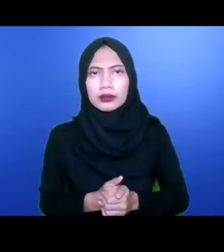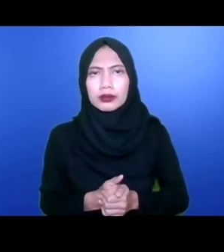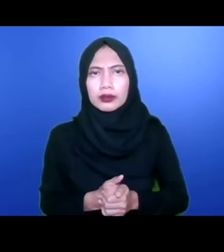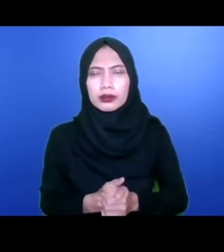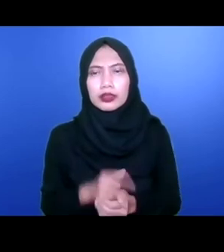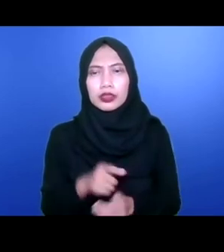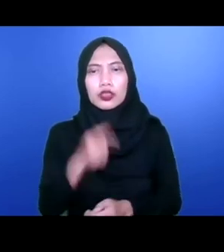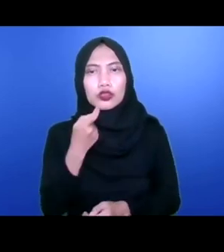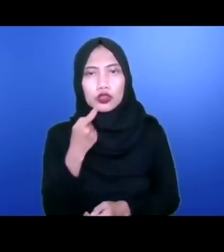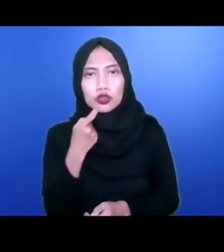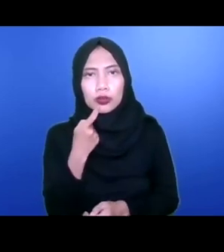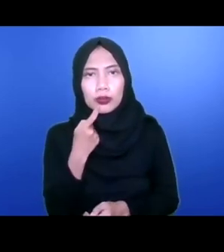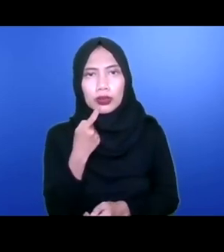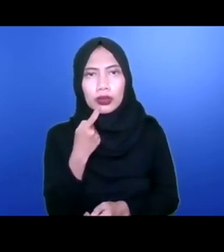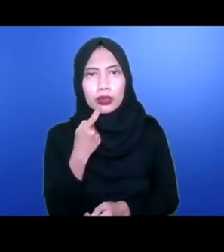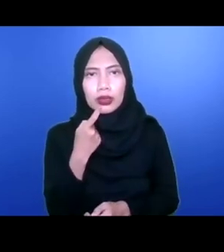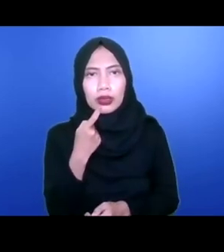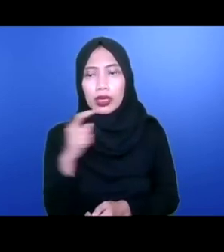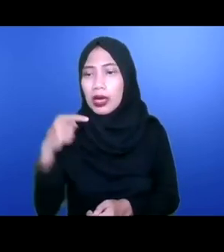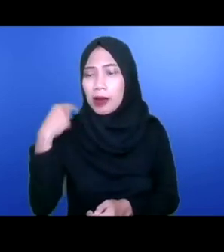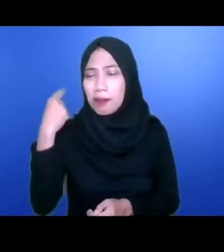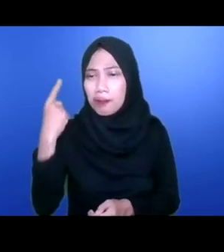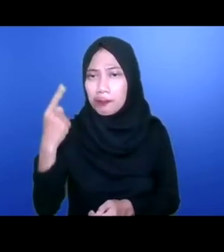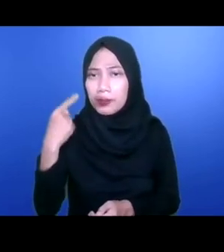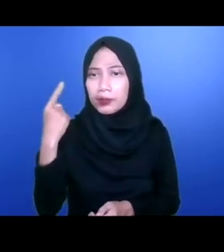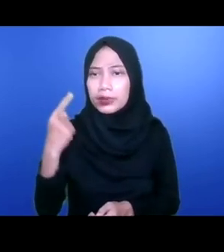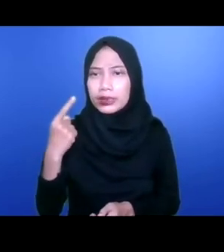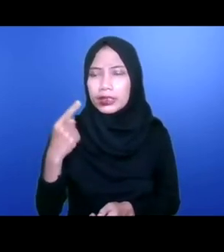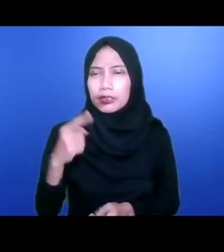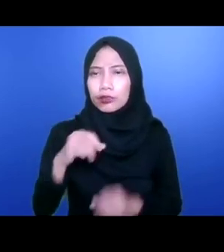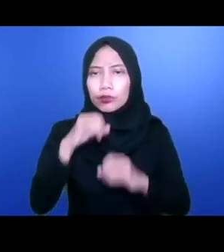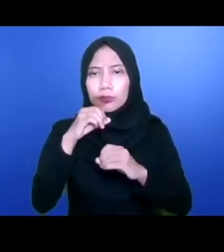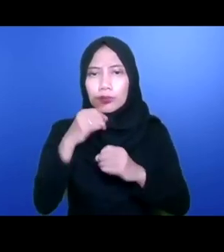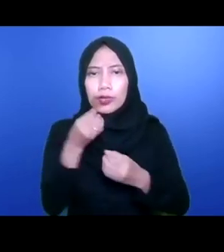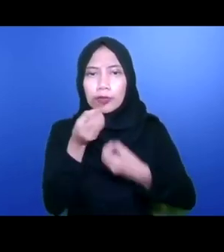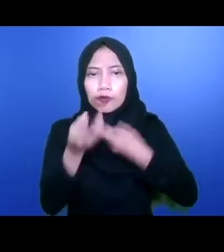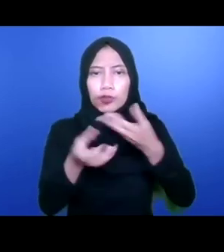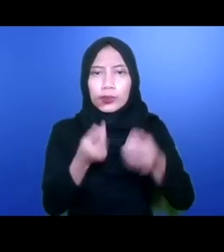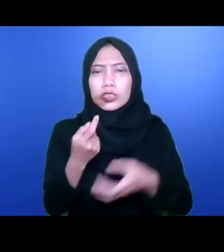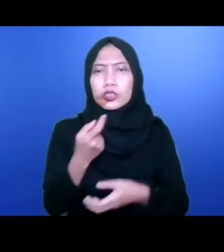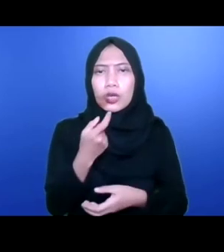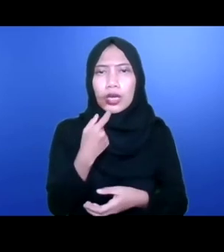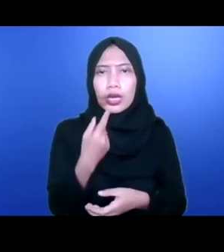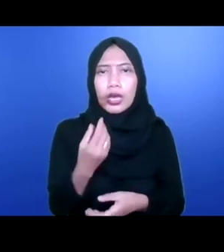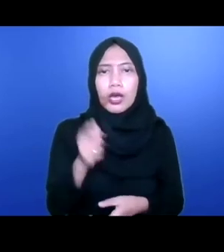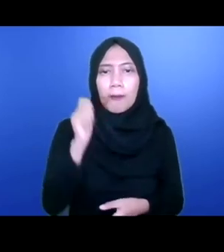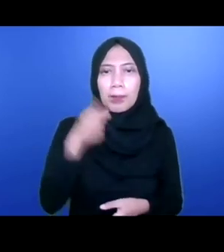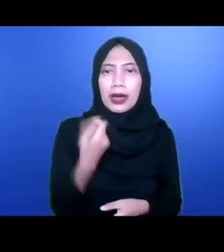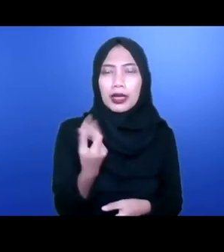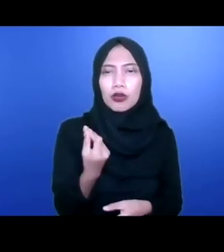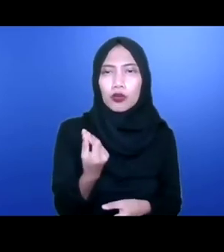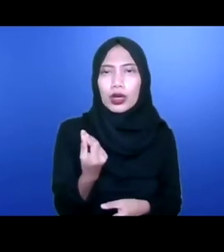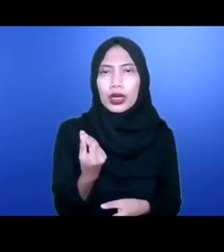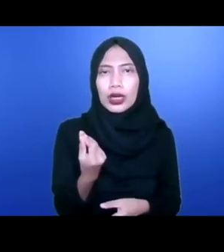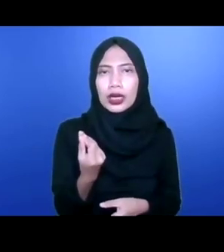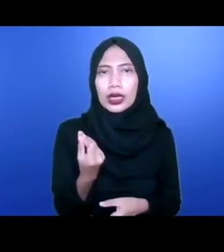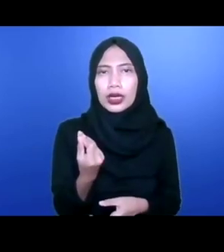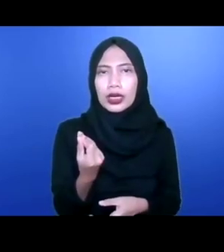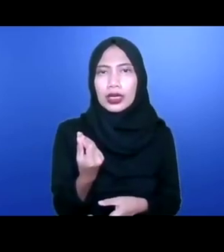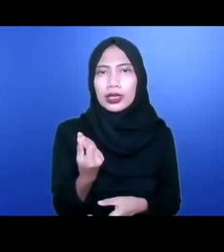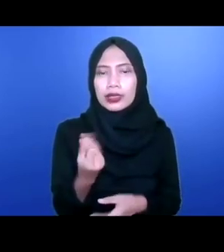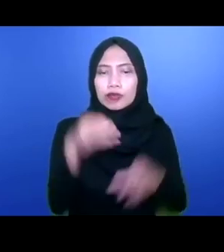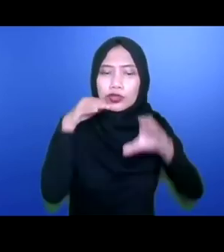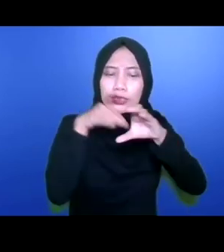seperlunya. Itu belum pernah loh pemerintah. Padahal pemerintah regulator di sisi telekomunikasi. Ini powerful loh kita